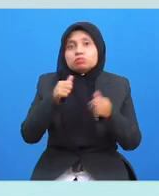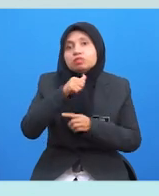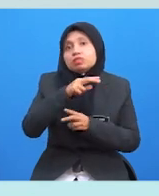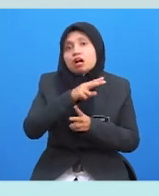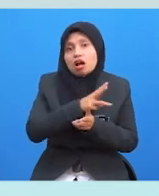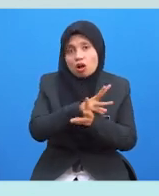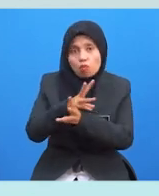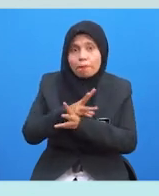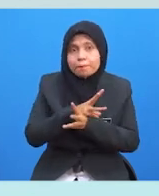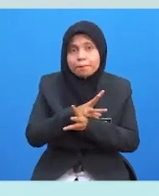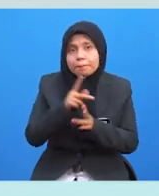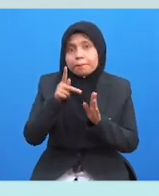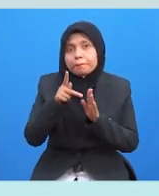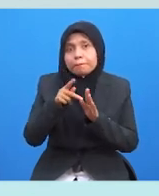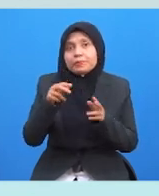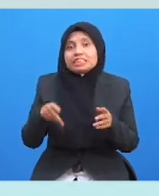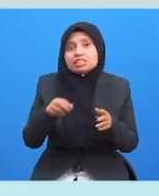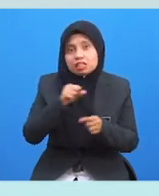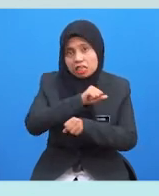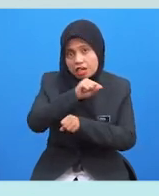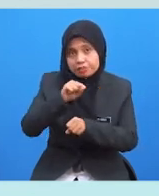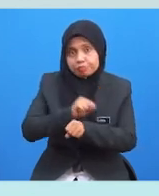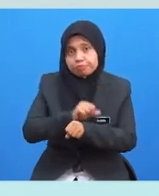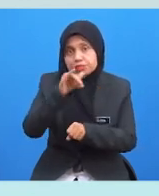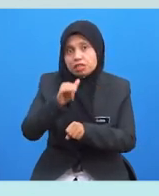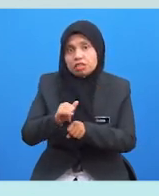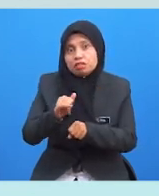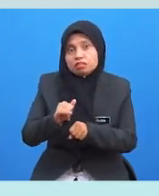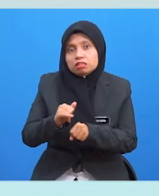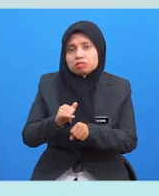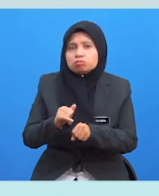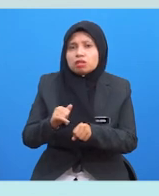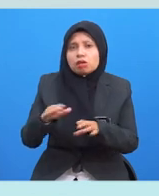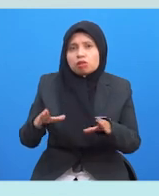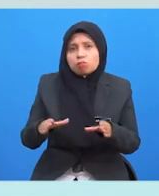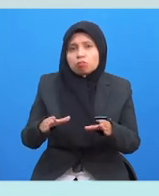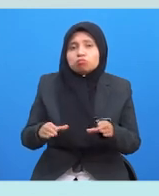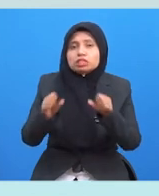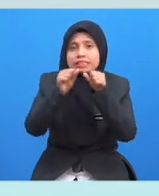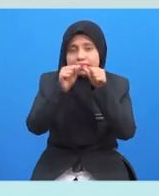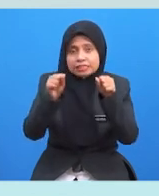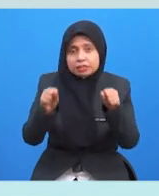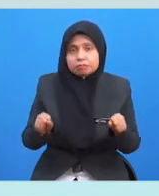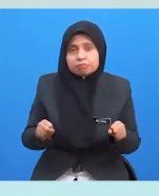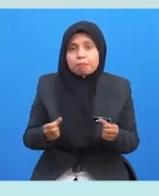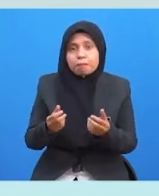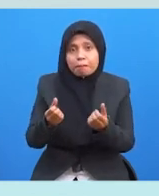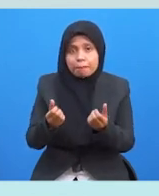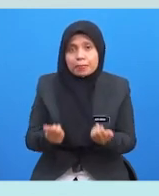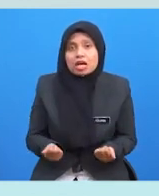awam. Pihak syarikat yang mengendalikan sistem pengangkutan awam